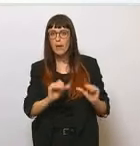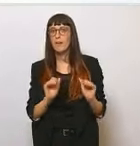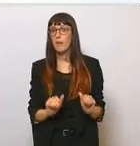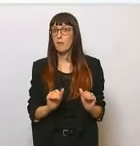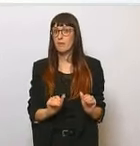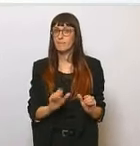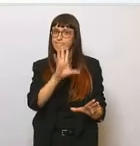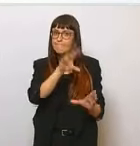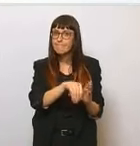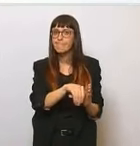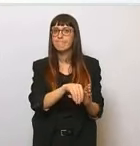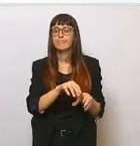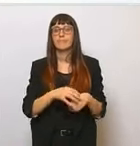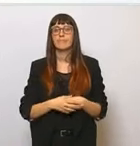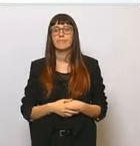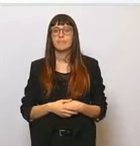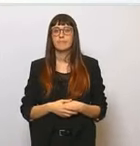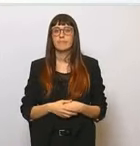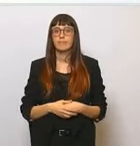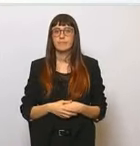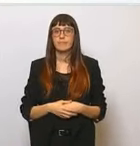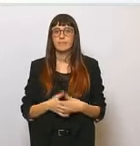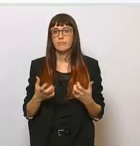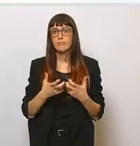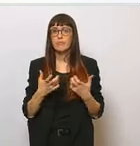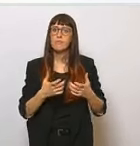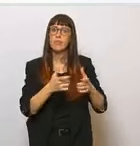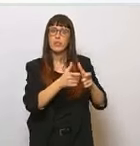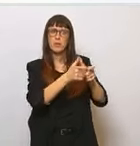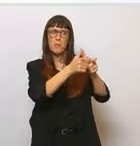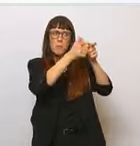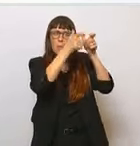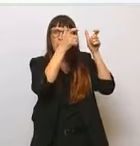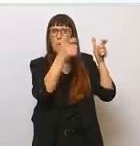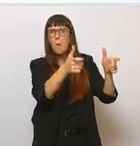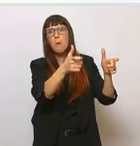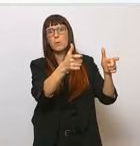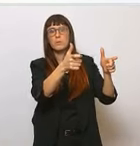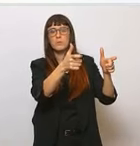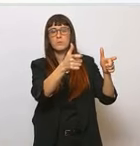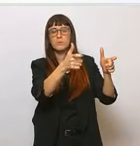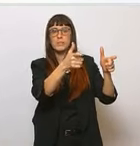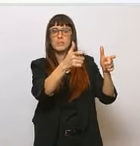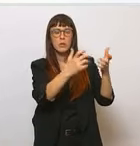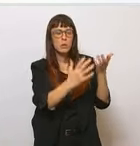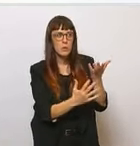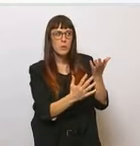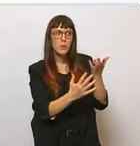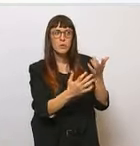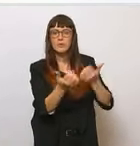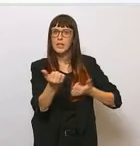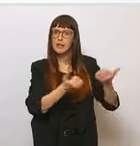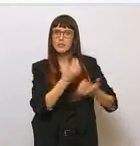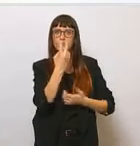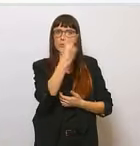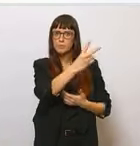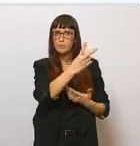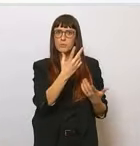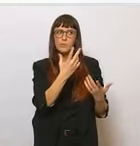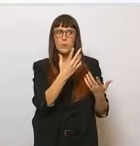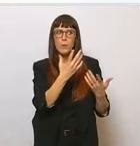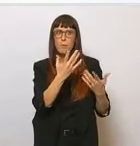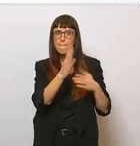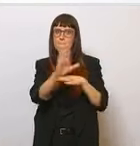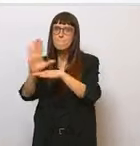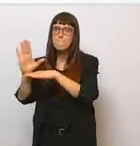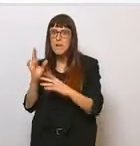cette formulation où on ne veut pas que les gatekeepers peuvent privilégier leur service à eux. C'est quelque chose